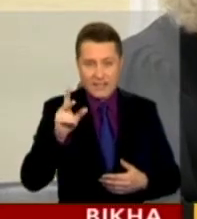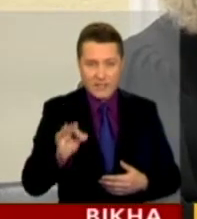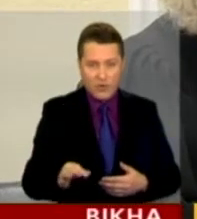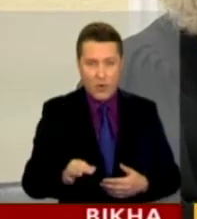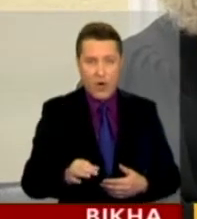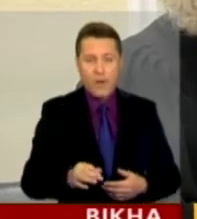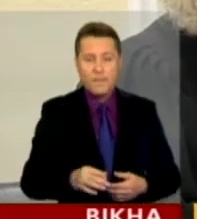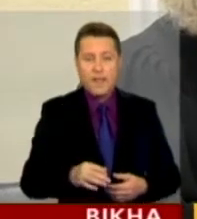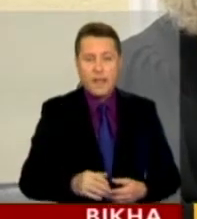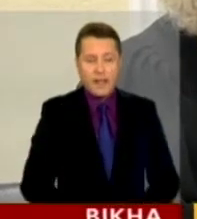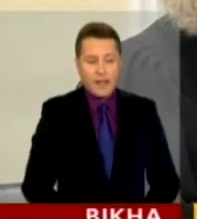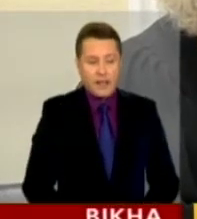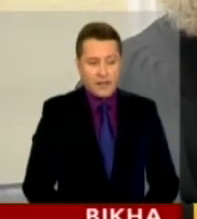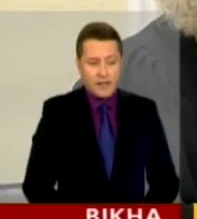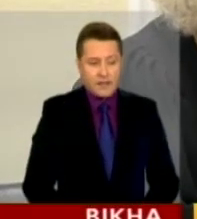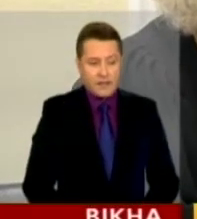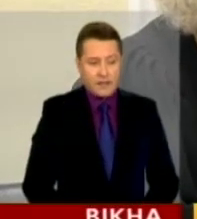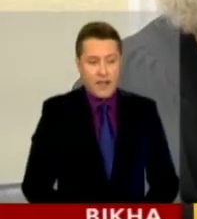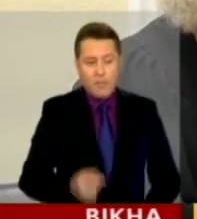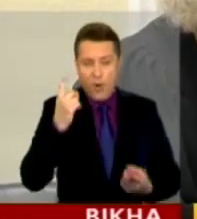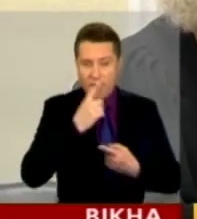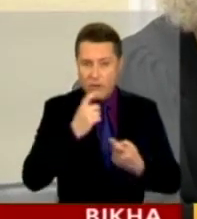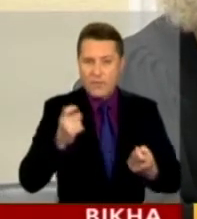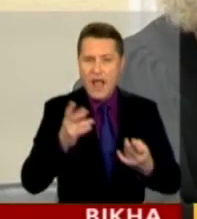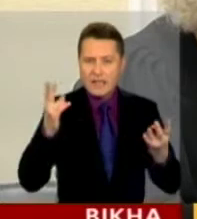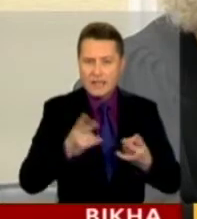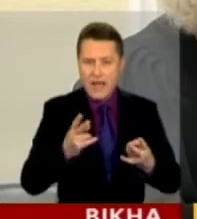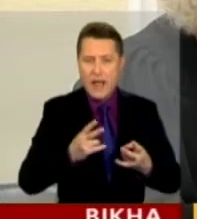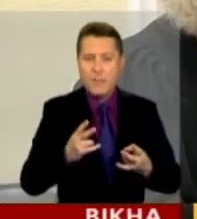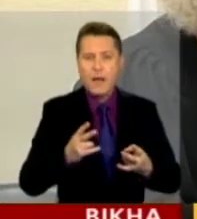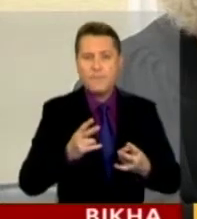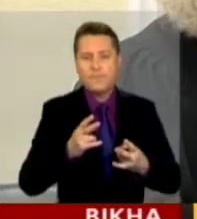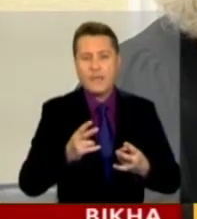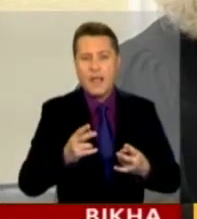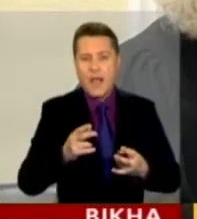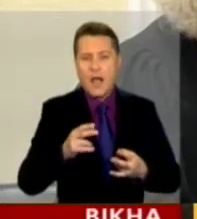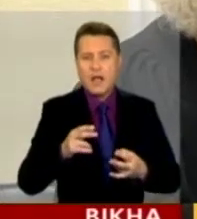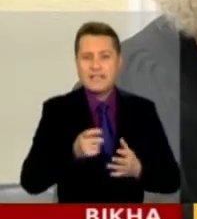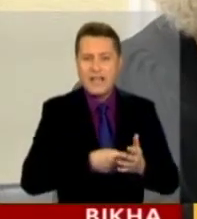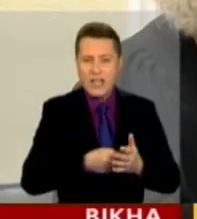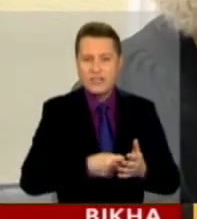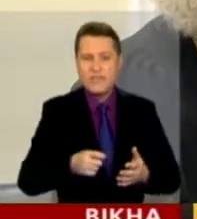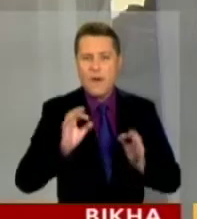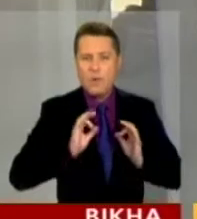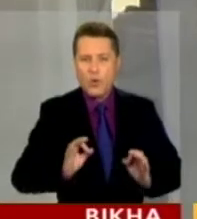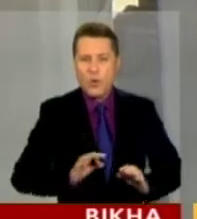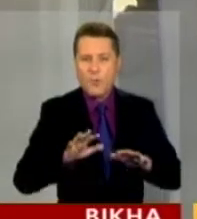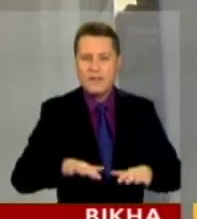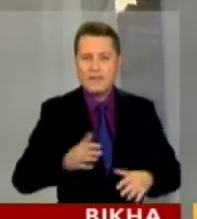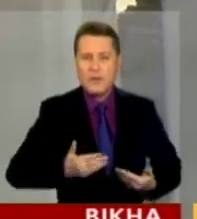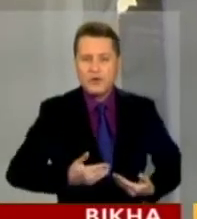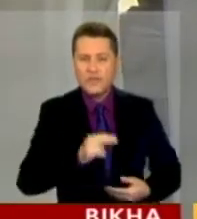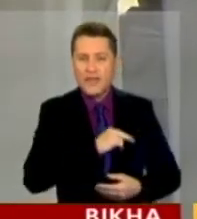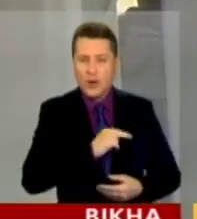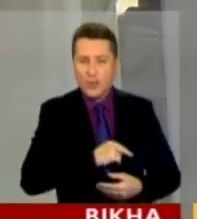він проживає без дозволу слідчого прокурора або суду. Повідомляти слідчого прокурора чи суд про зміну свого місця проживання та місця роботи. У якості